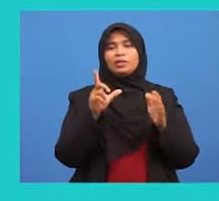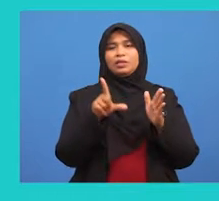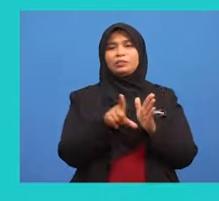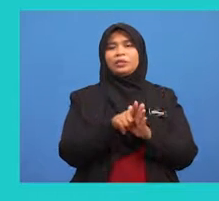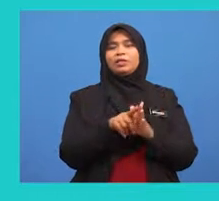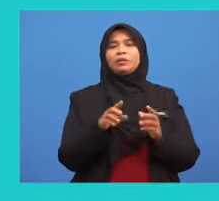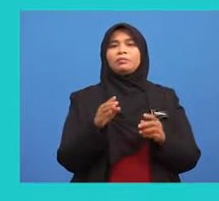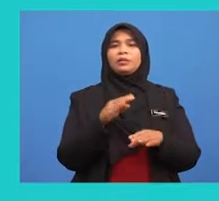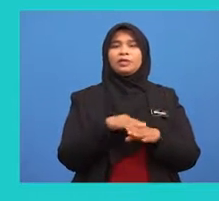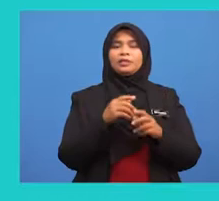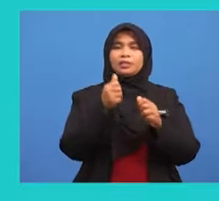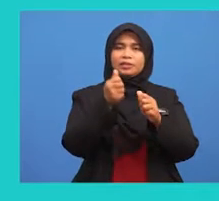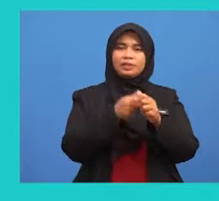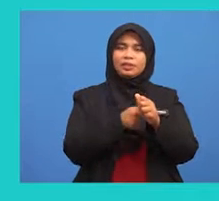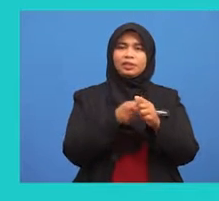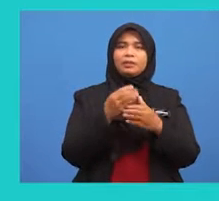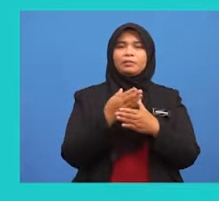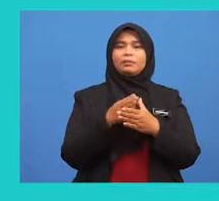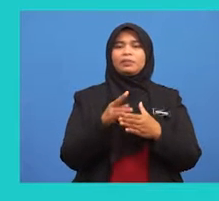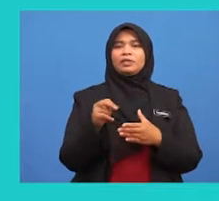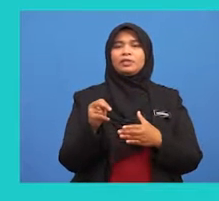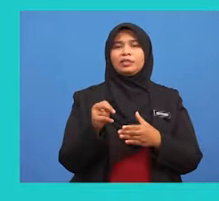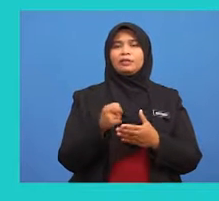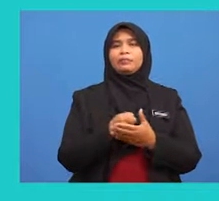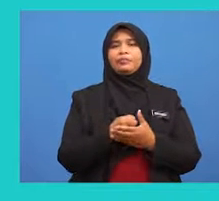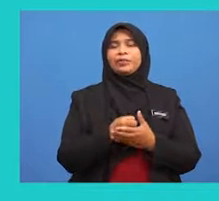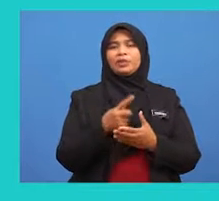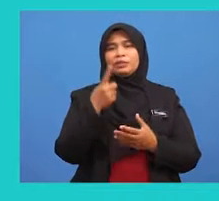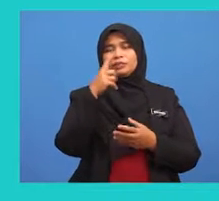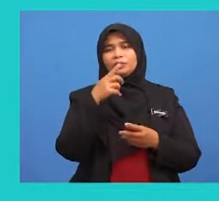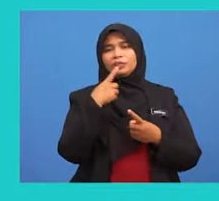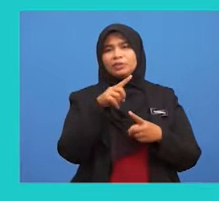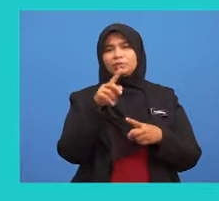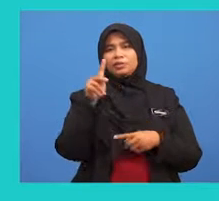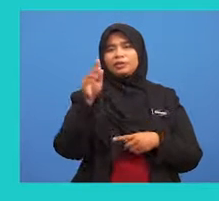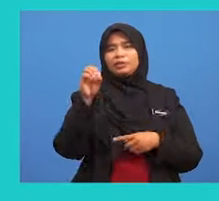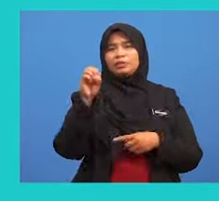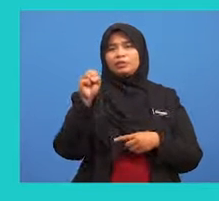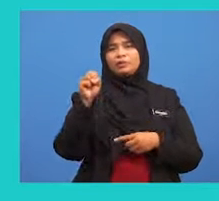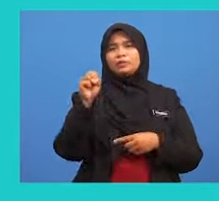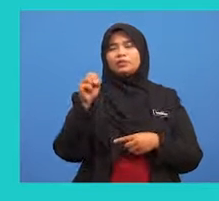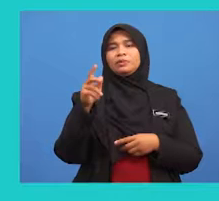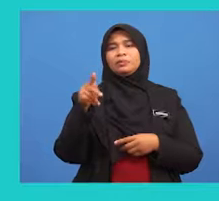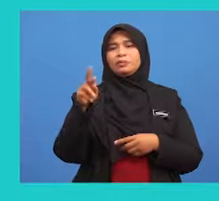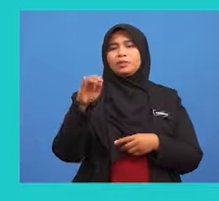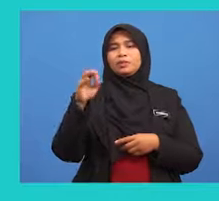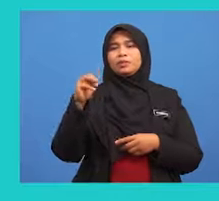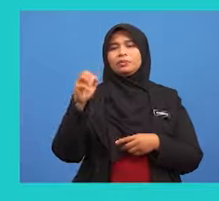komponen dan warna kuning bagi jawapan kos prima sebanyak RM